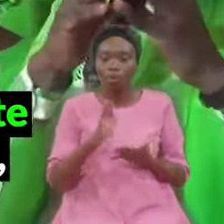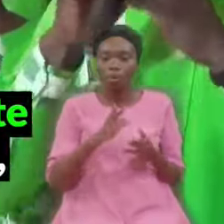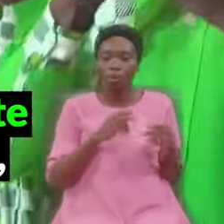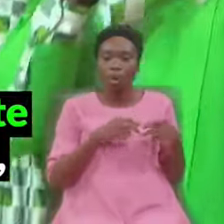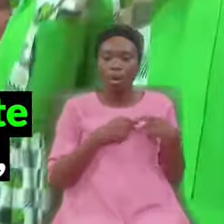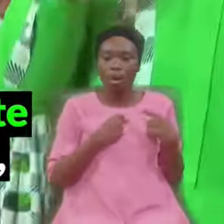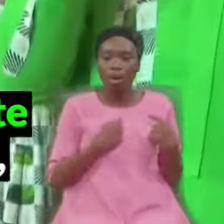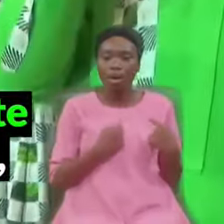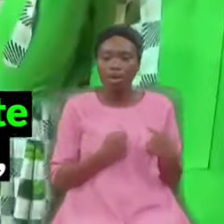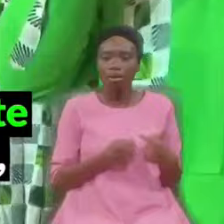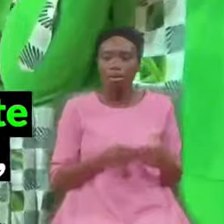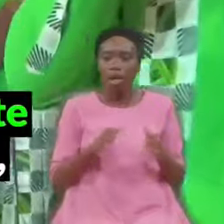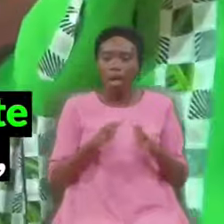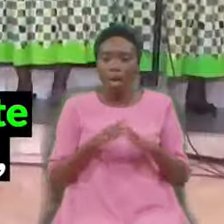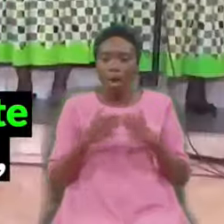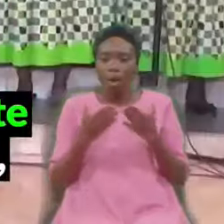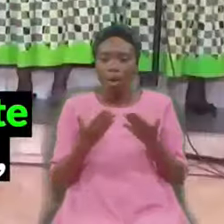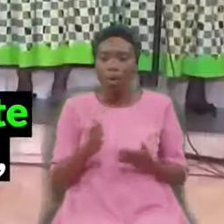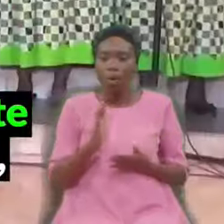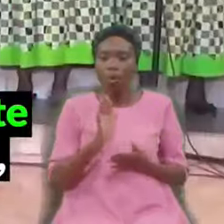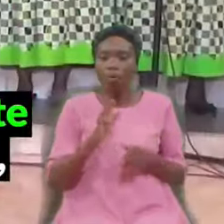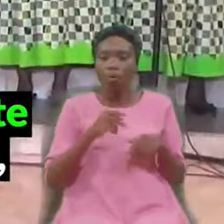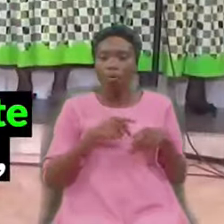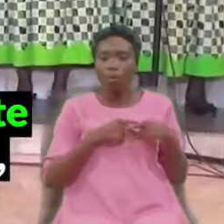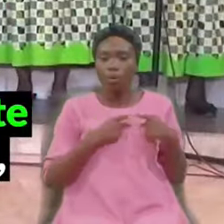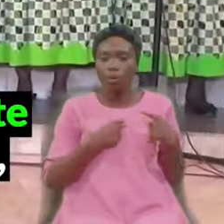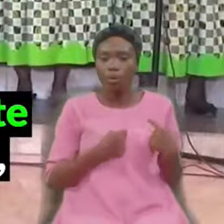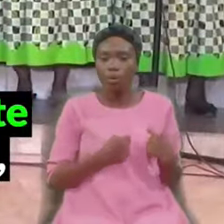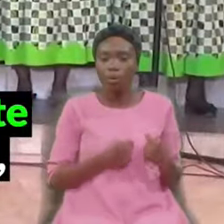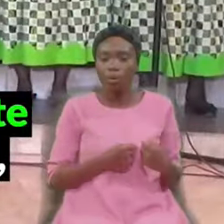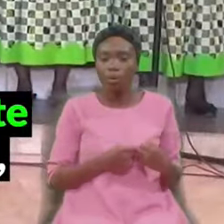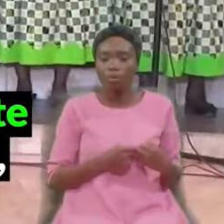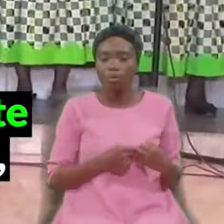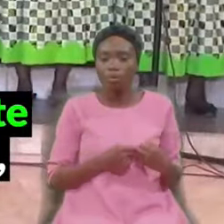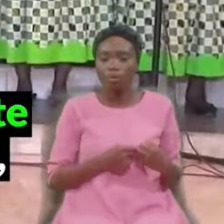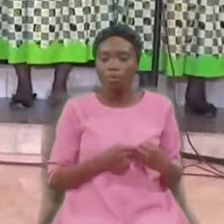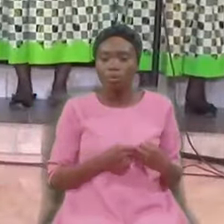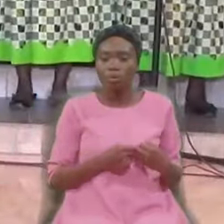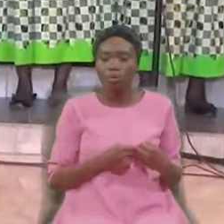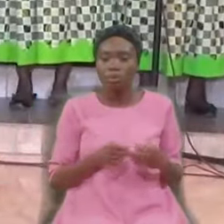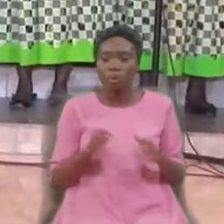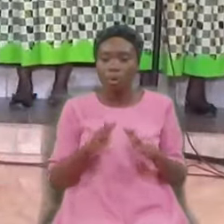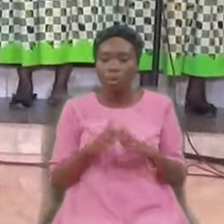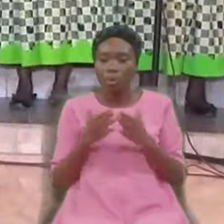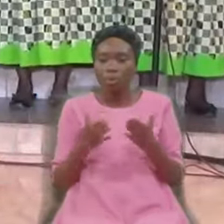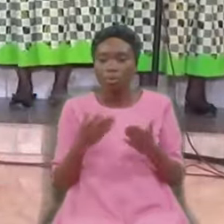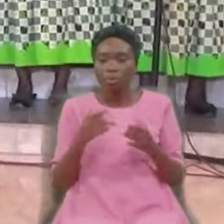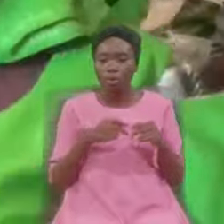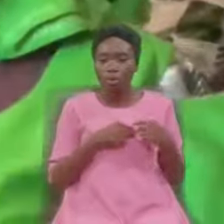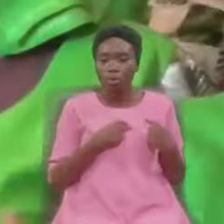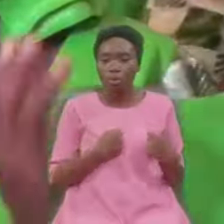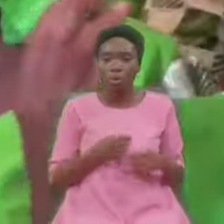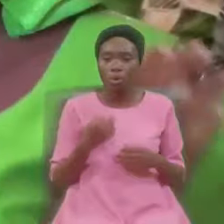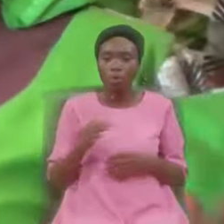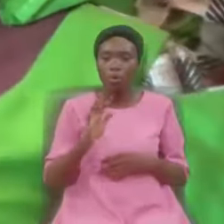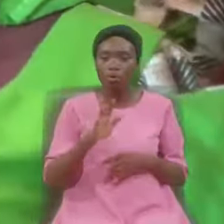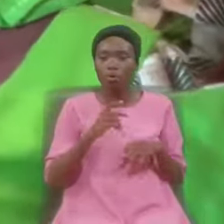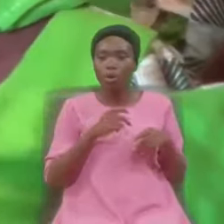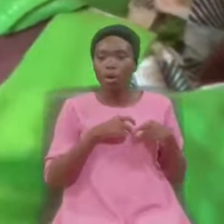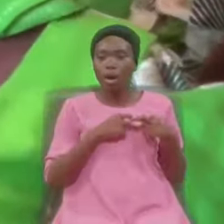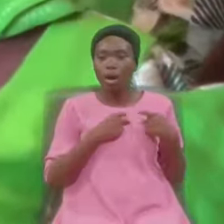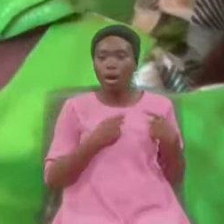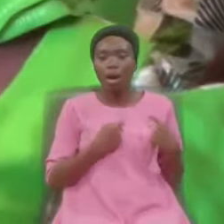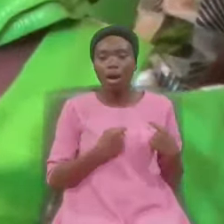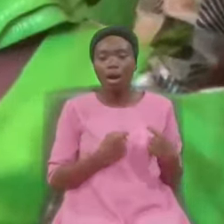la porte. Mon ami. Ouvre la porte. Ouvre la porte de